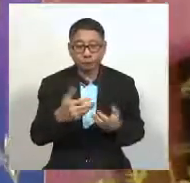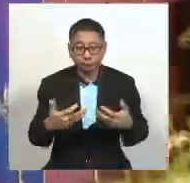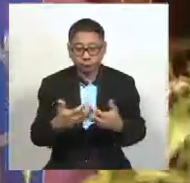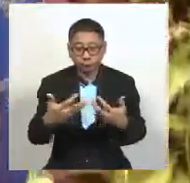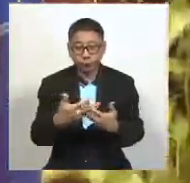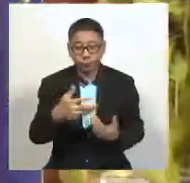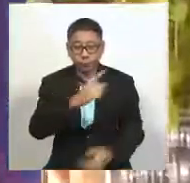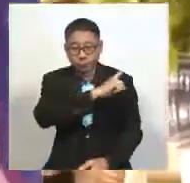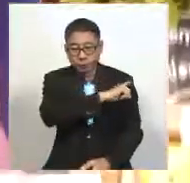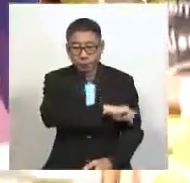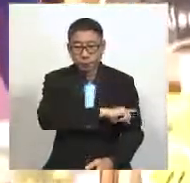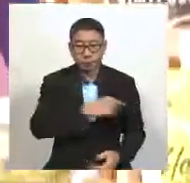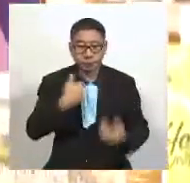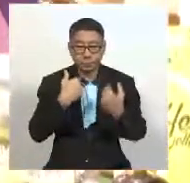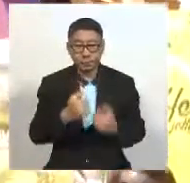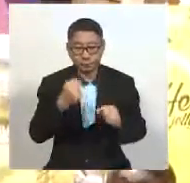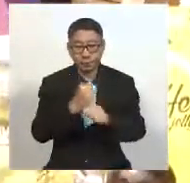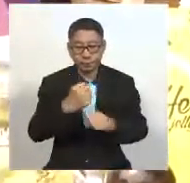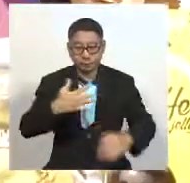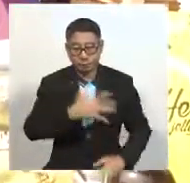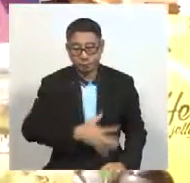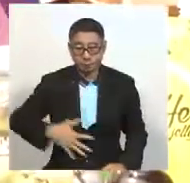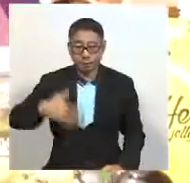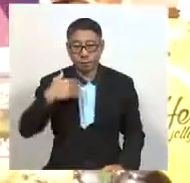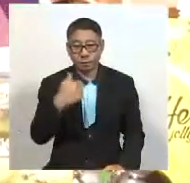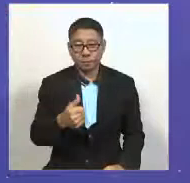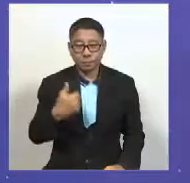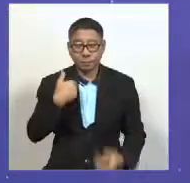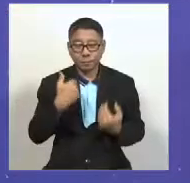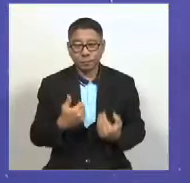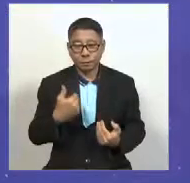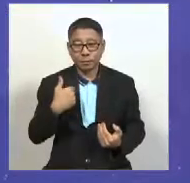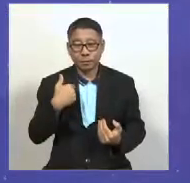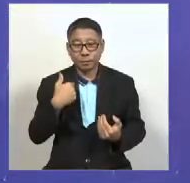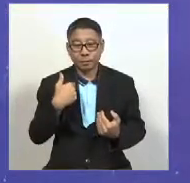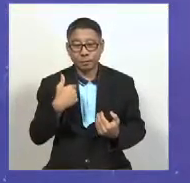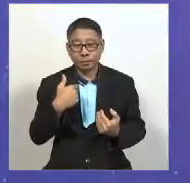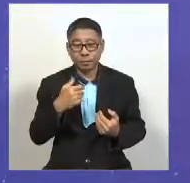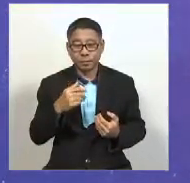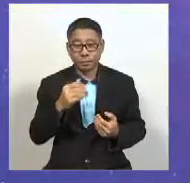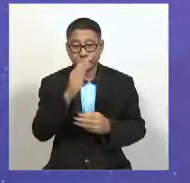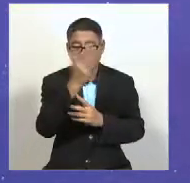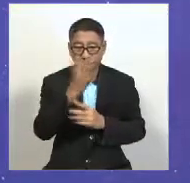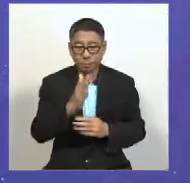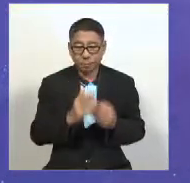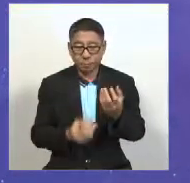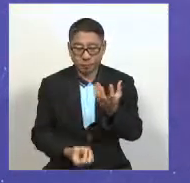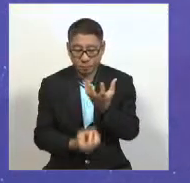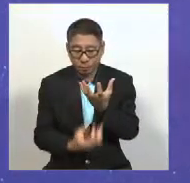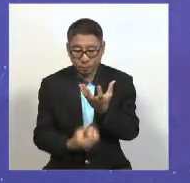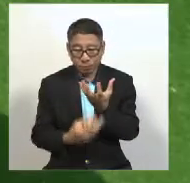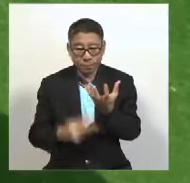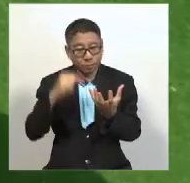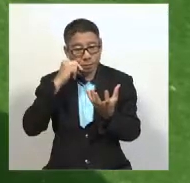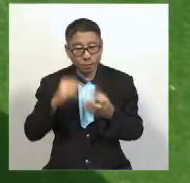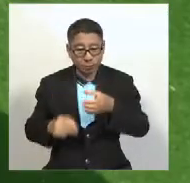อกขาวจะช่วยให้การทำงานของปอดดีขึ้นหรือว่าจะเป็นรางจืดก็ได้นะคะนำใบมาต้มน้ำกินจ